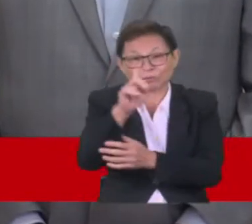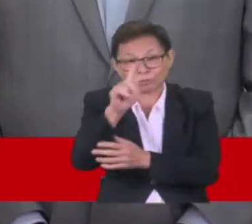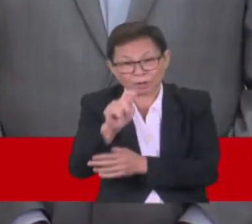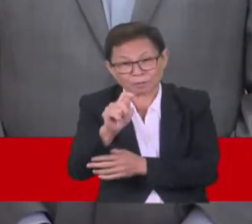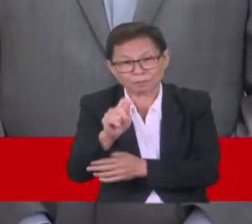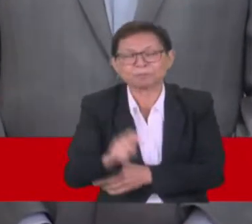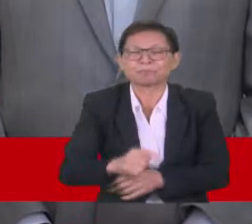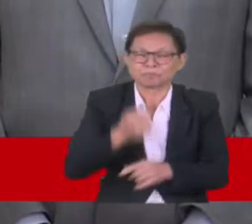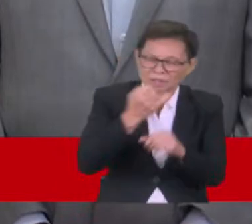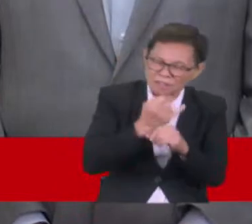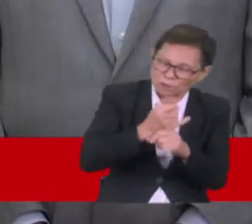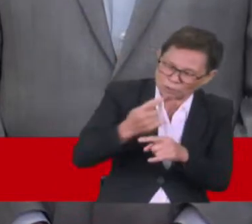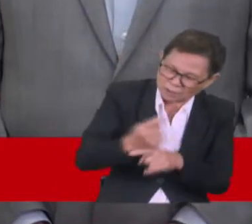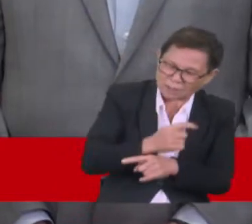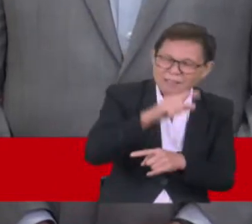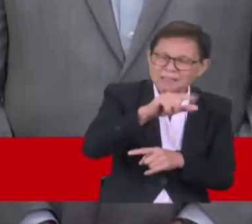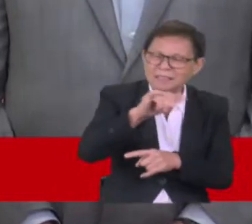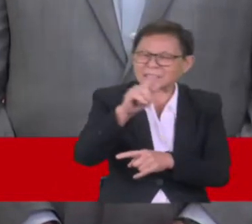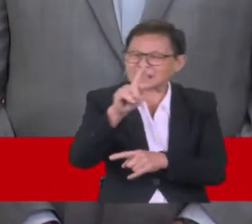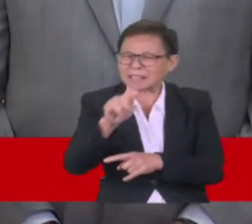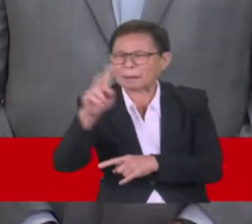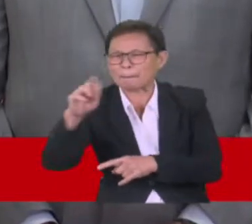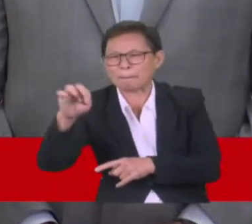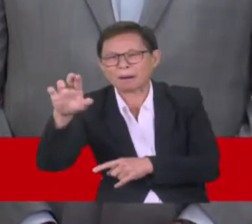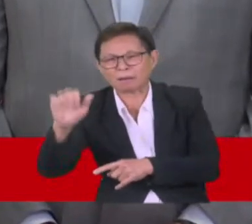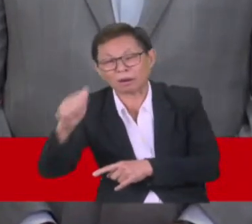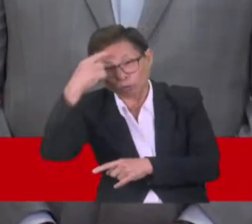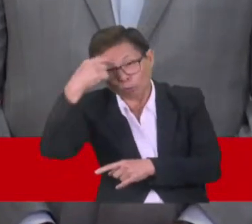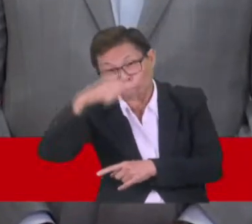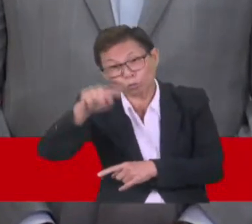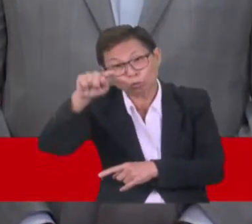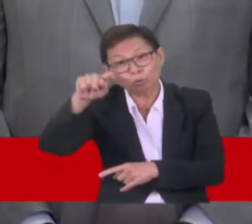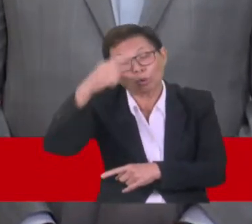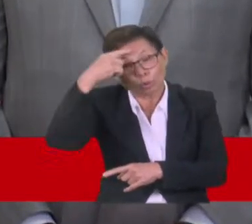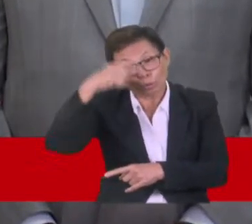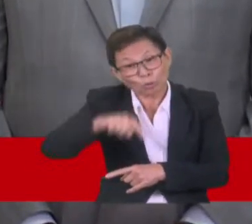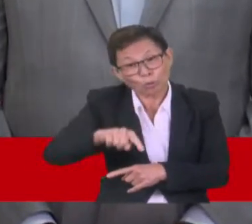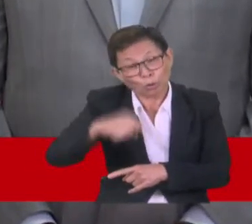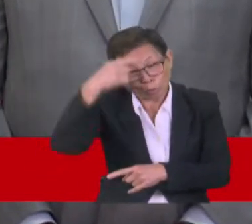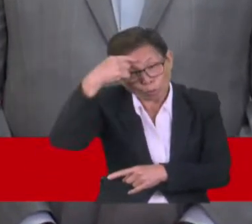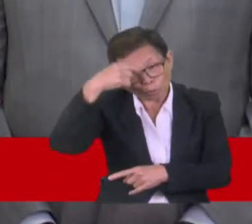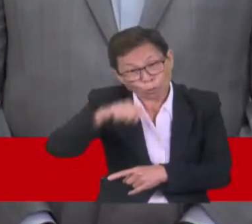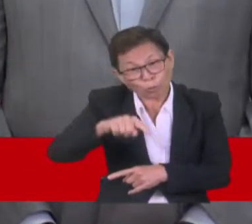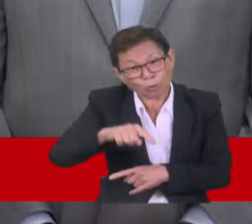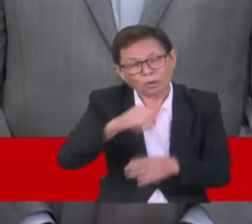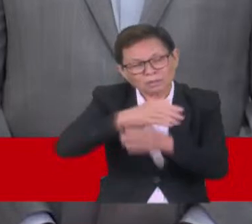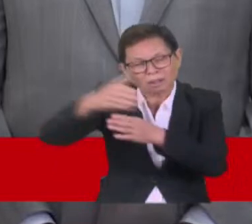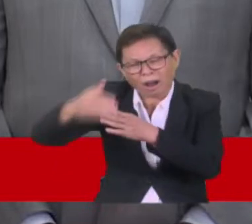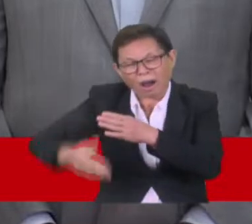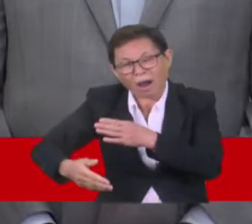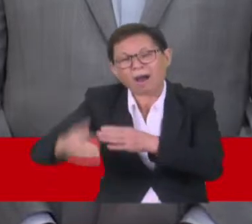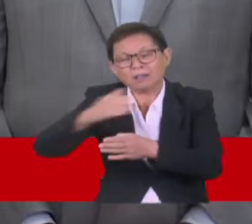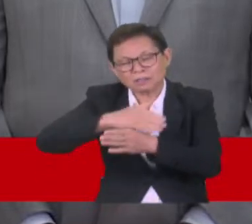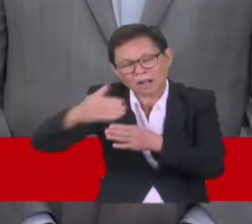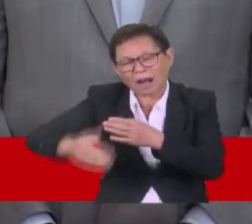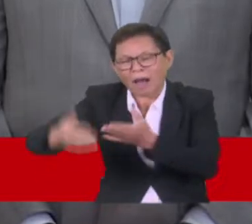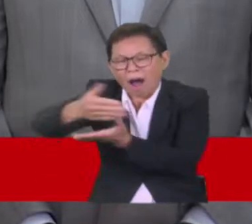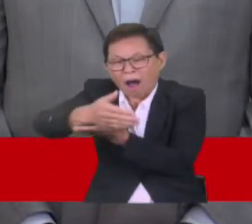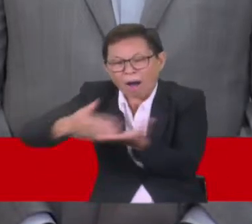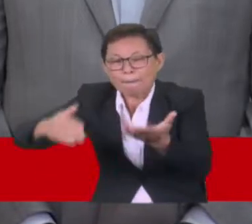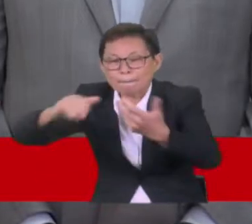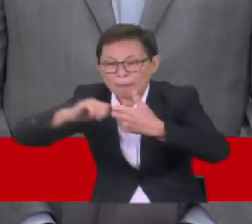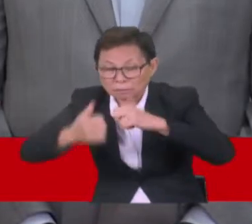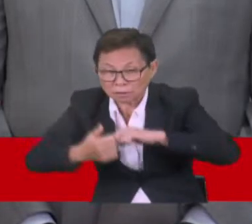latihan kiat marah dan lain-lain untuk memenuhi atau menyelesaikan sebagian bermasalah yang